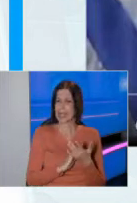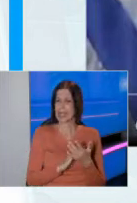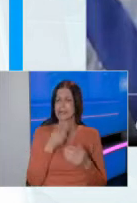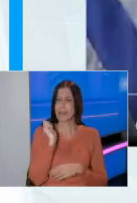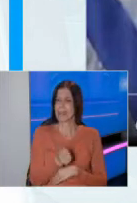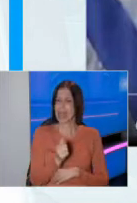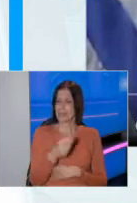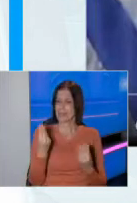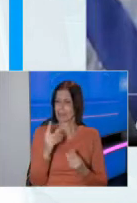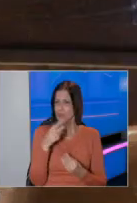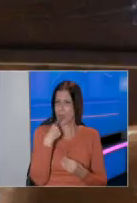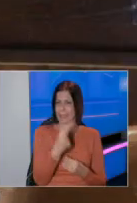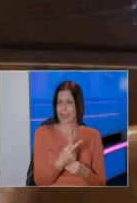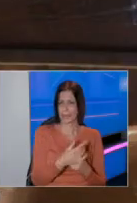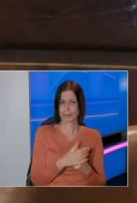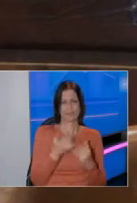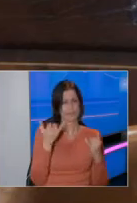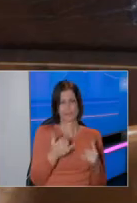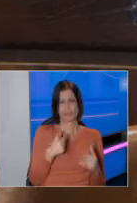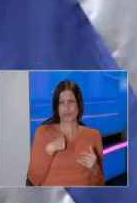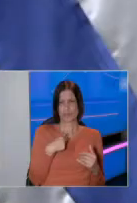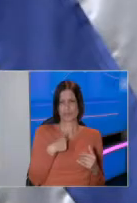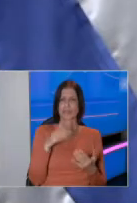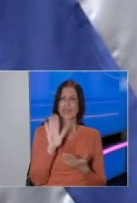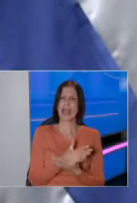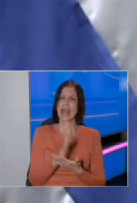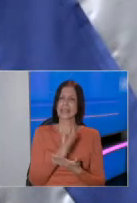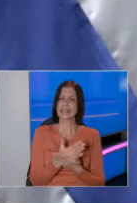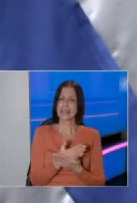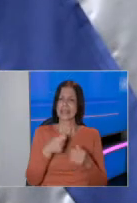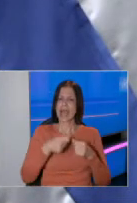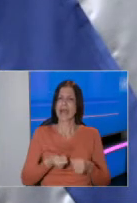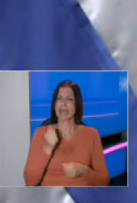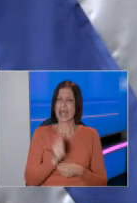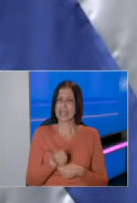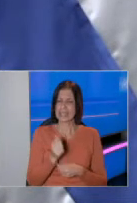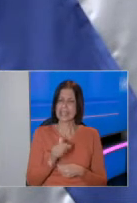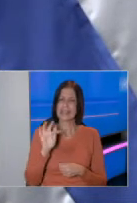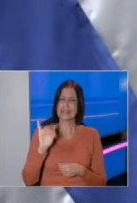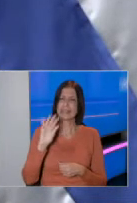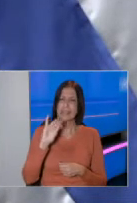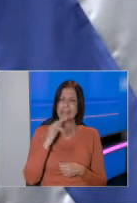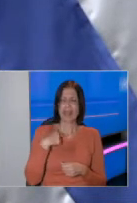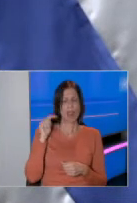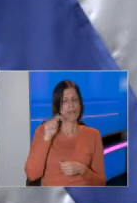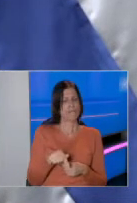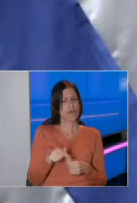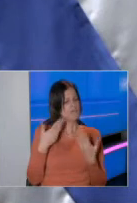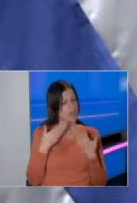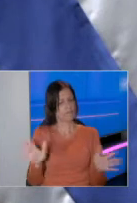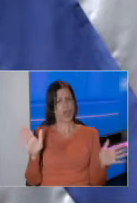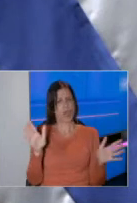של הדברים של אמסלם. עכשיו אני החלטתי, חבר הכנסת טיבי, לבוא ולפתוח את